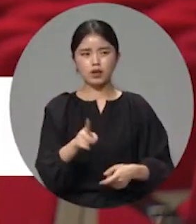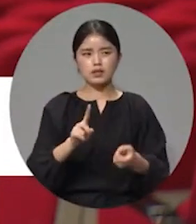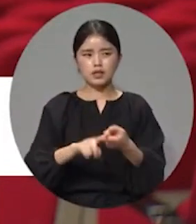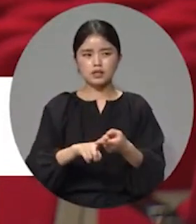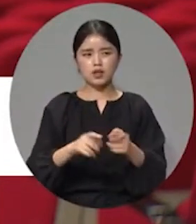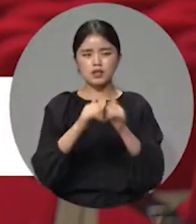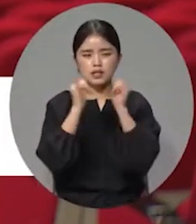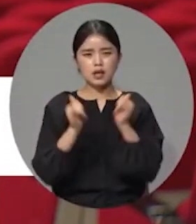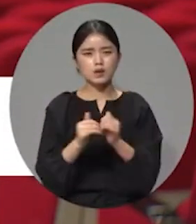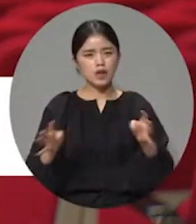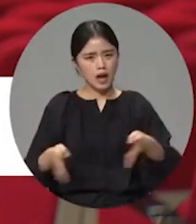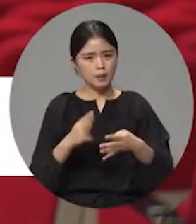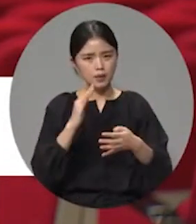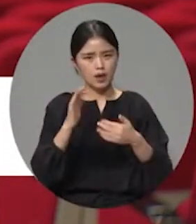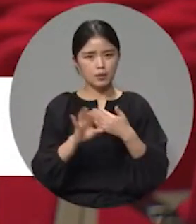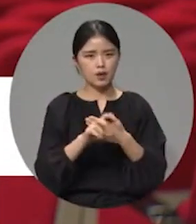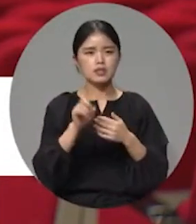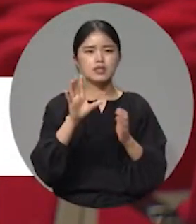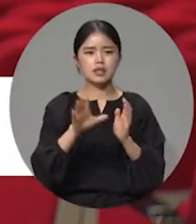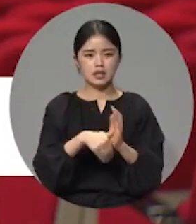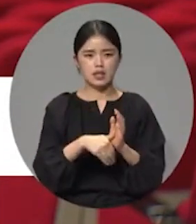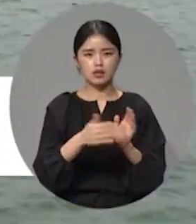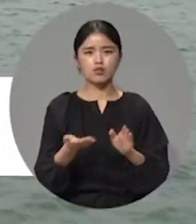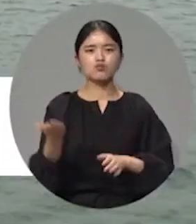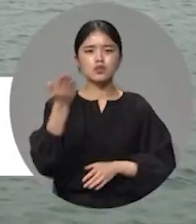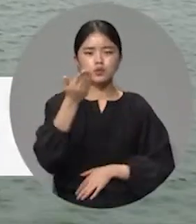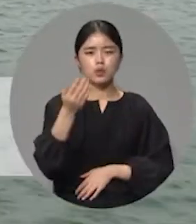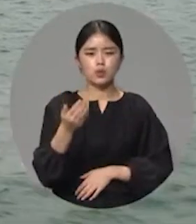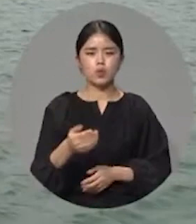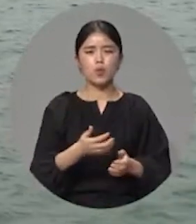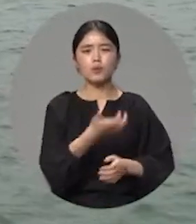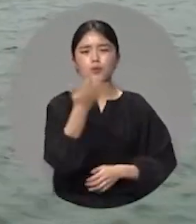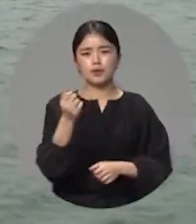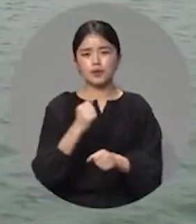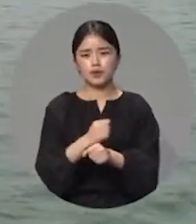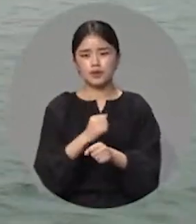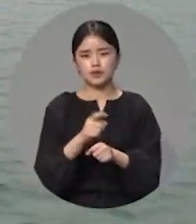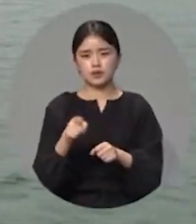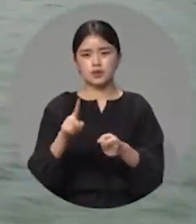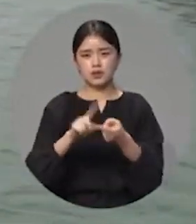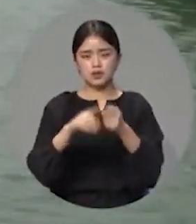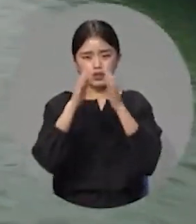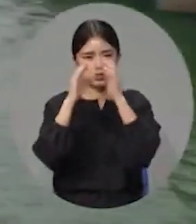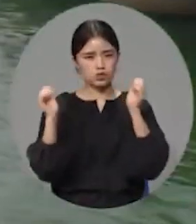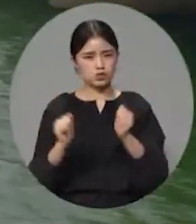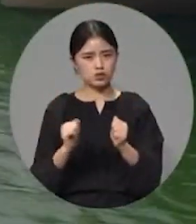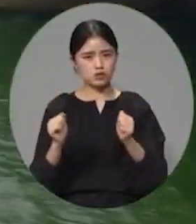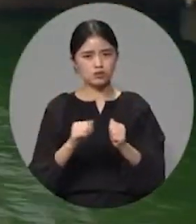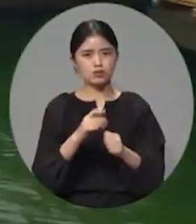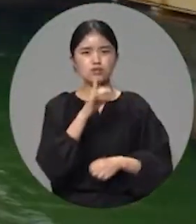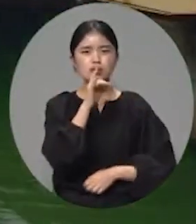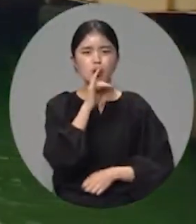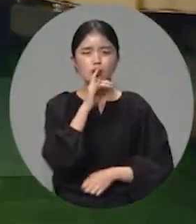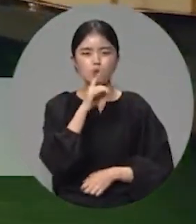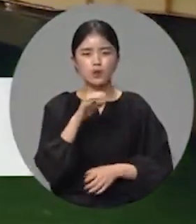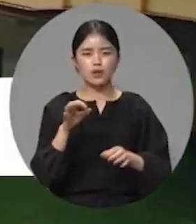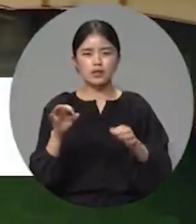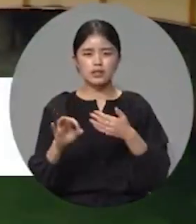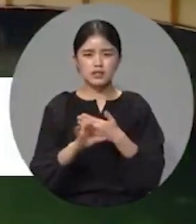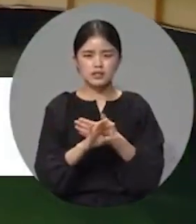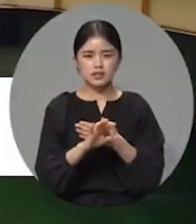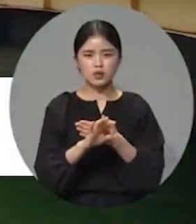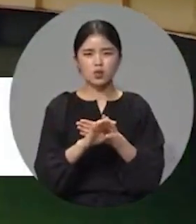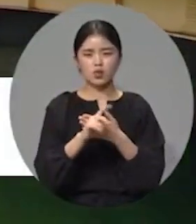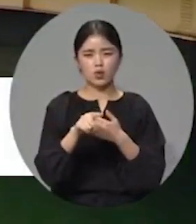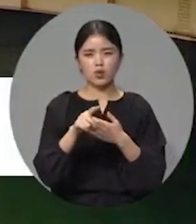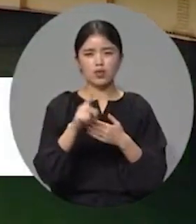된다라고 하면 그때는 양수장을 상류로 이동해서. 이에 대해 전라북도는 가뭄 등으로 일시적으로 악화된 적은